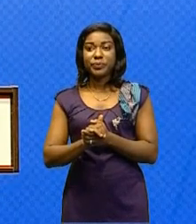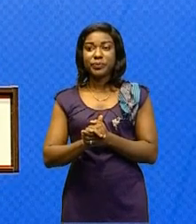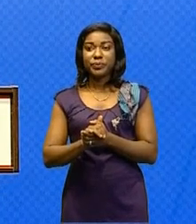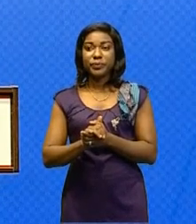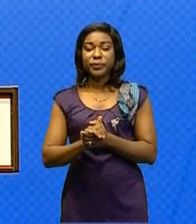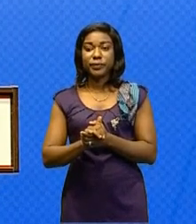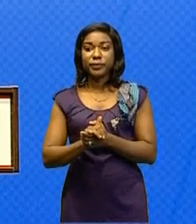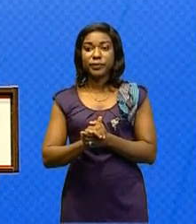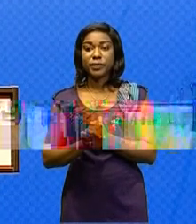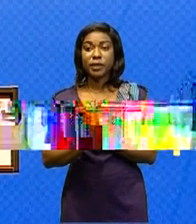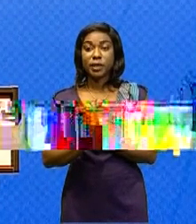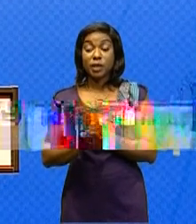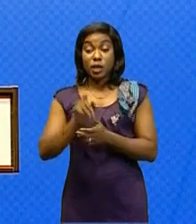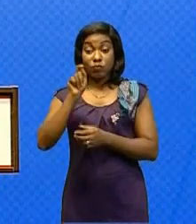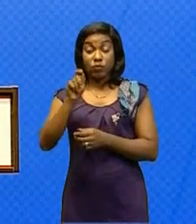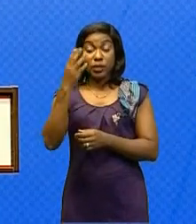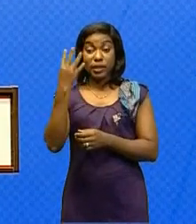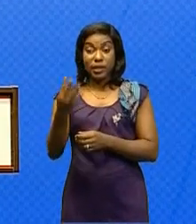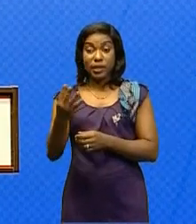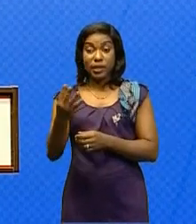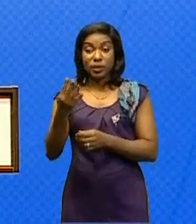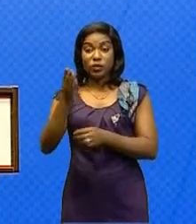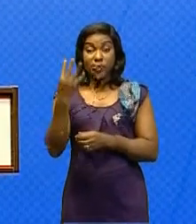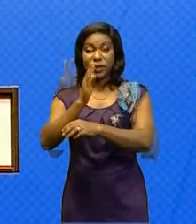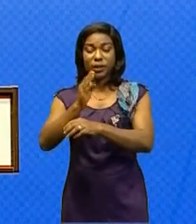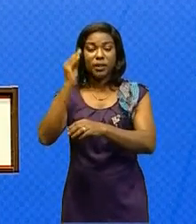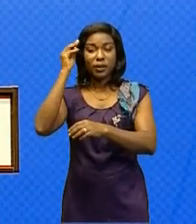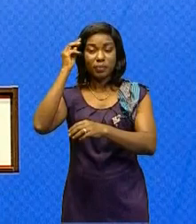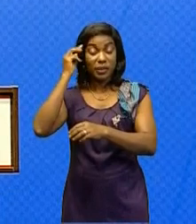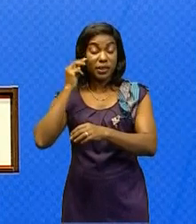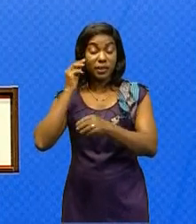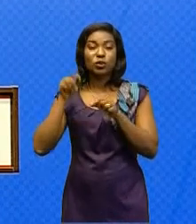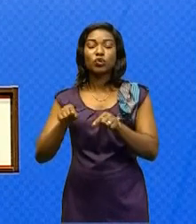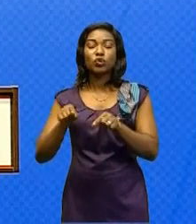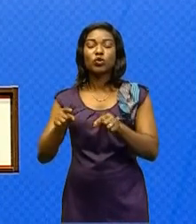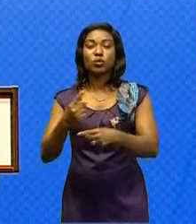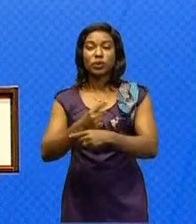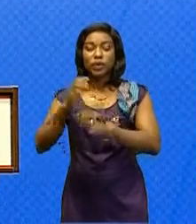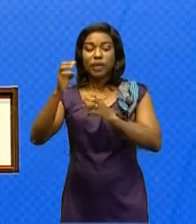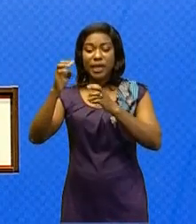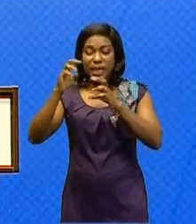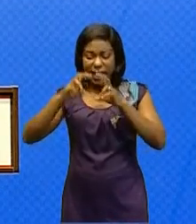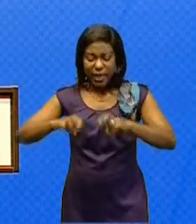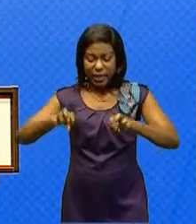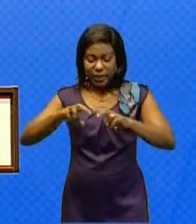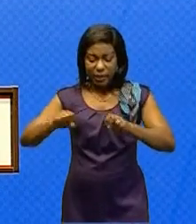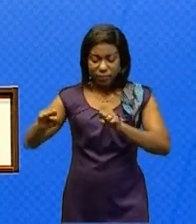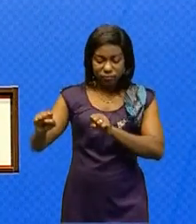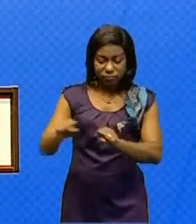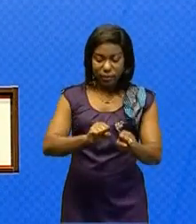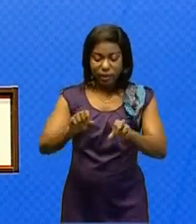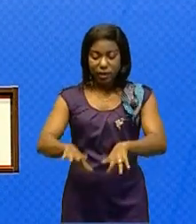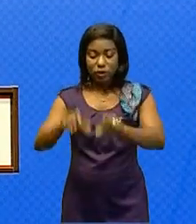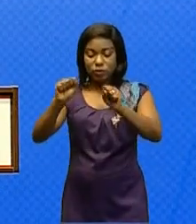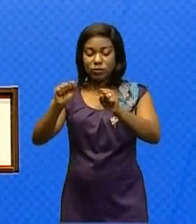2021. Au chapitre 4 du Conseil de ministres de ce jour, examen et adoption dossier.